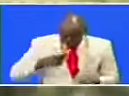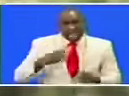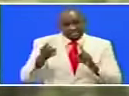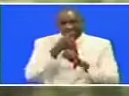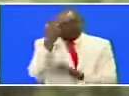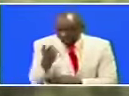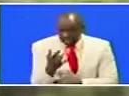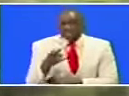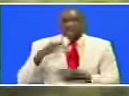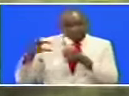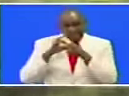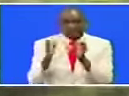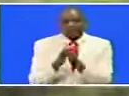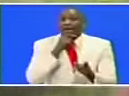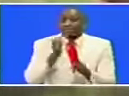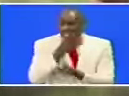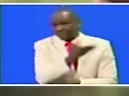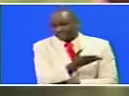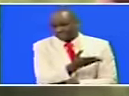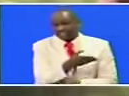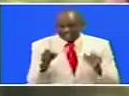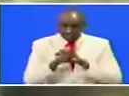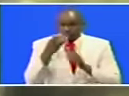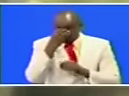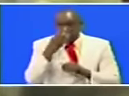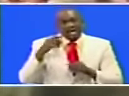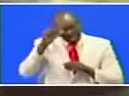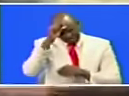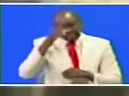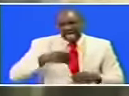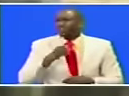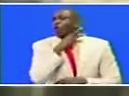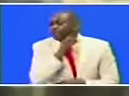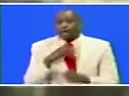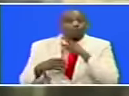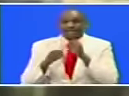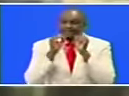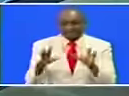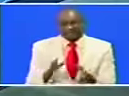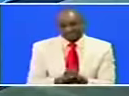kutimiza kwa sababu ya kuungana na ndugu yangu, na tumeunda serikali moja ambaye haina kelele.